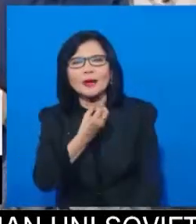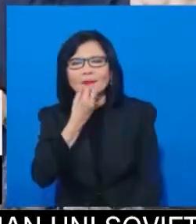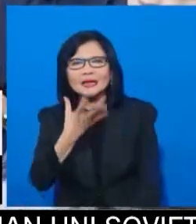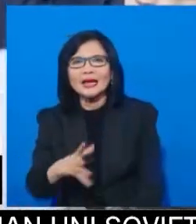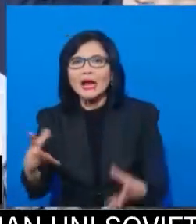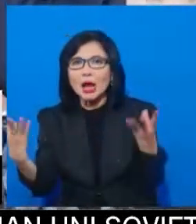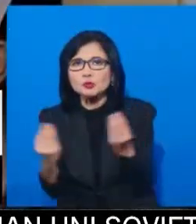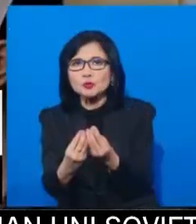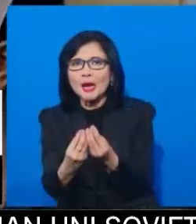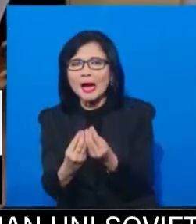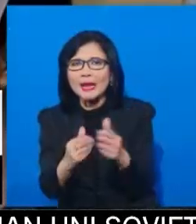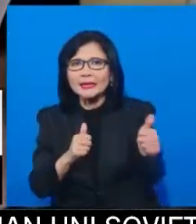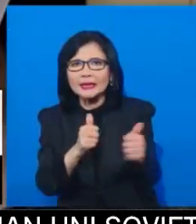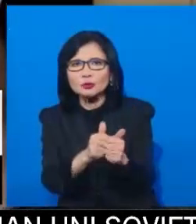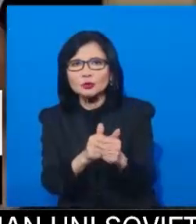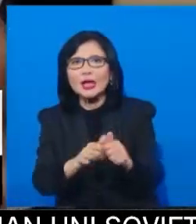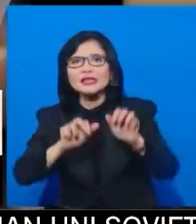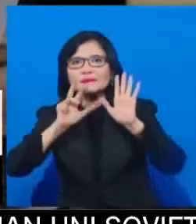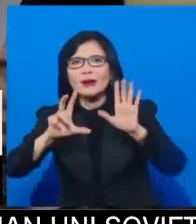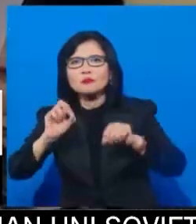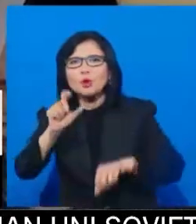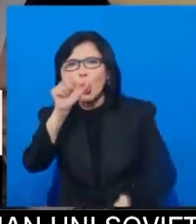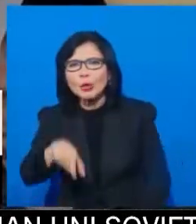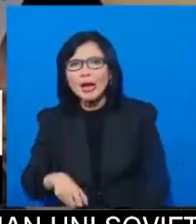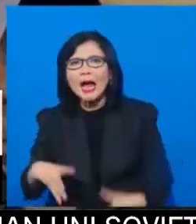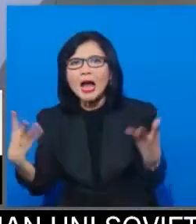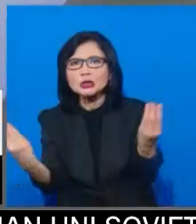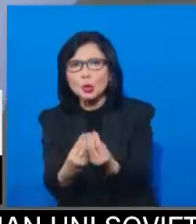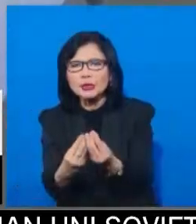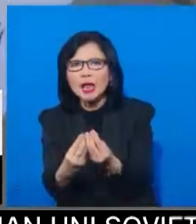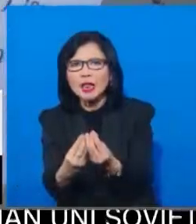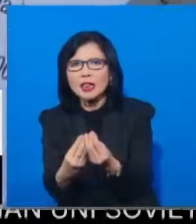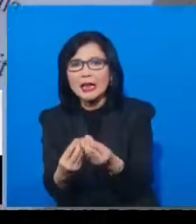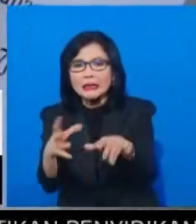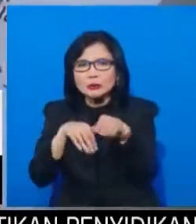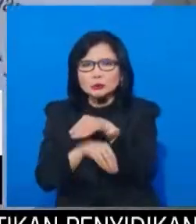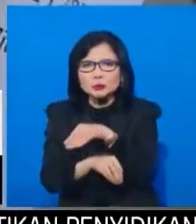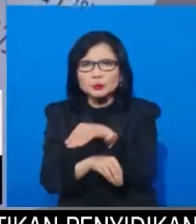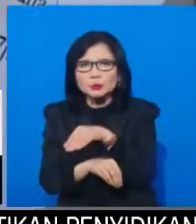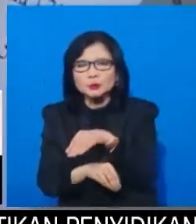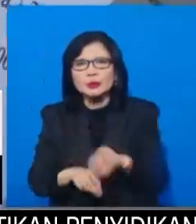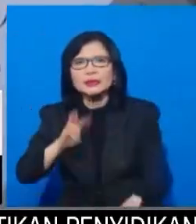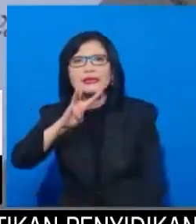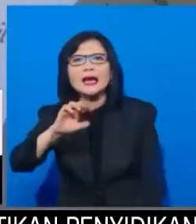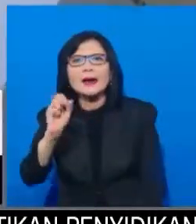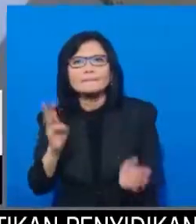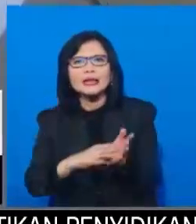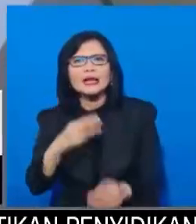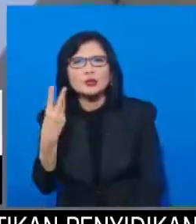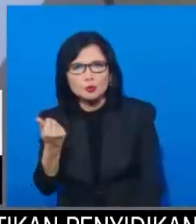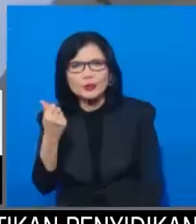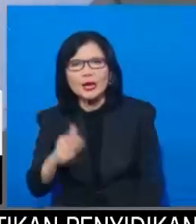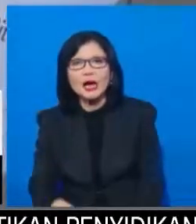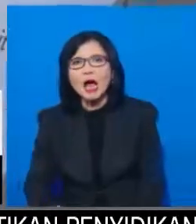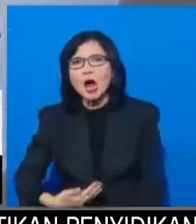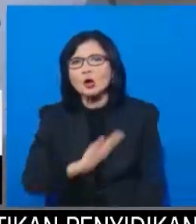peserta arisan ada 90 orang dan total uang yang digelapkan terlapor sekitar 3 miliar rupiah. Dan korban juga